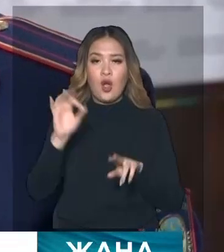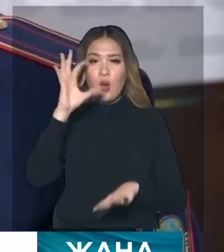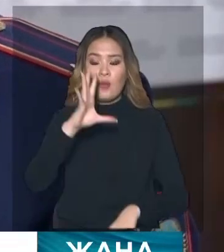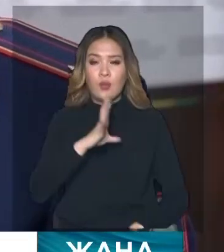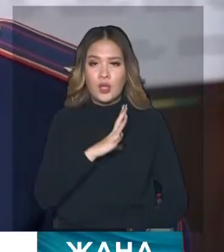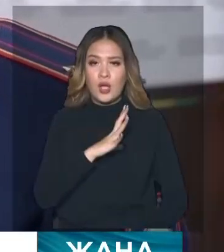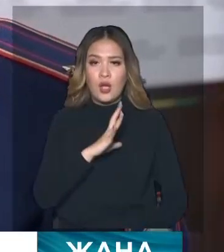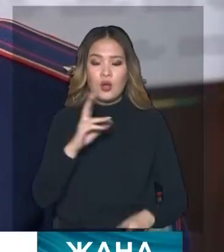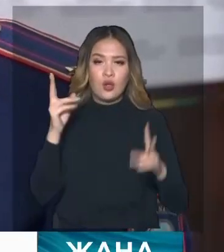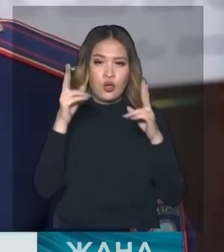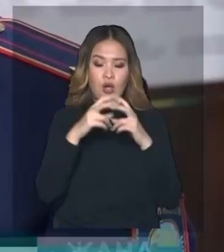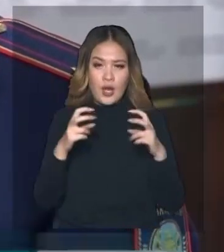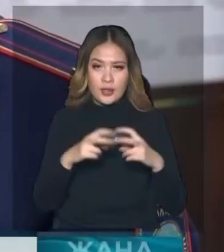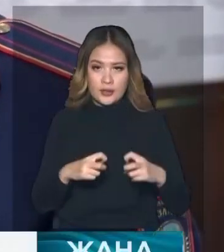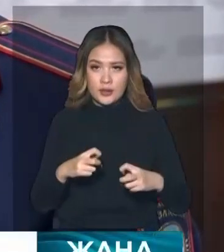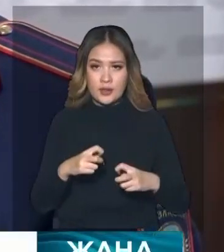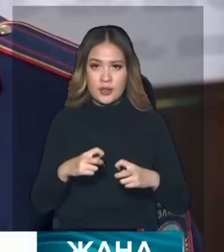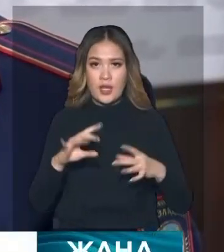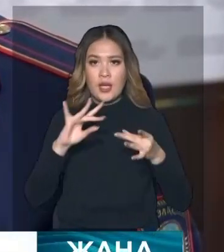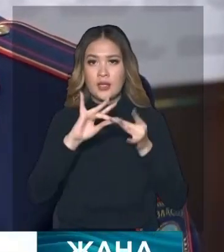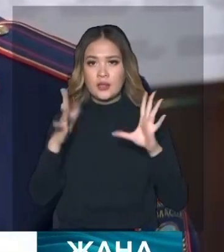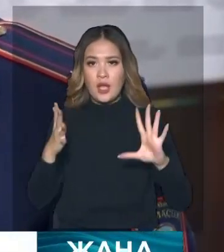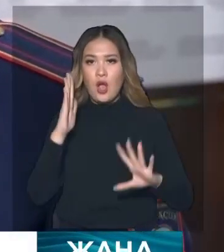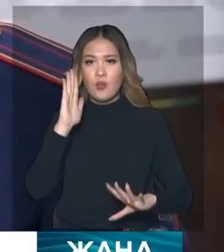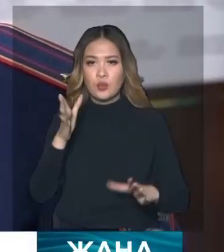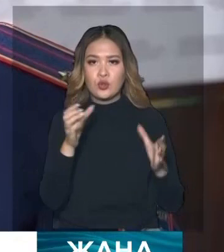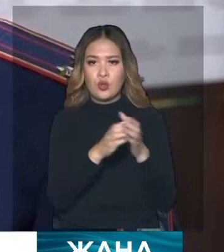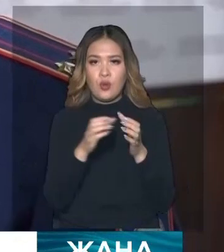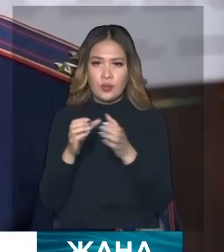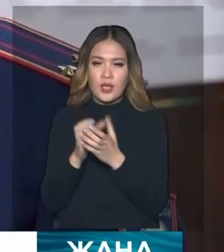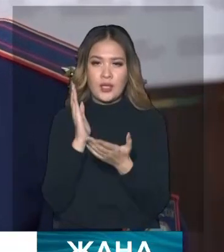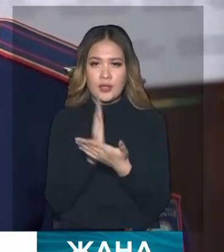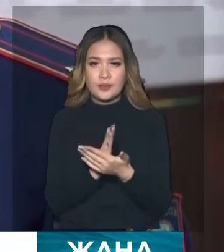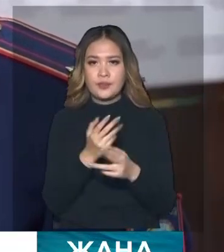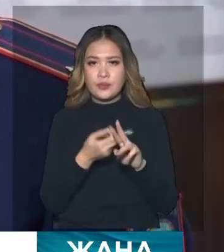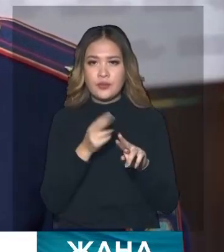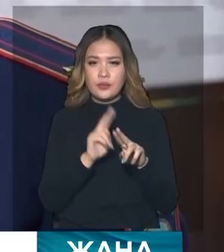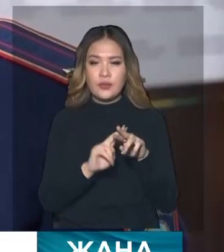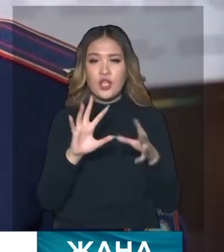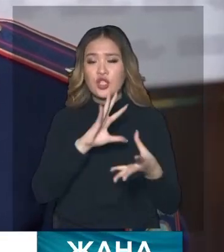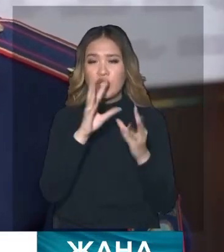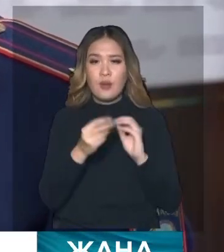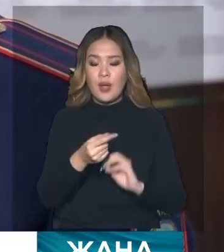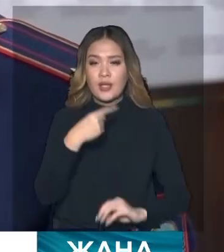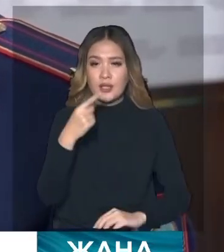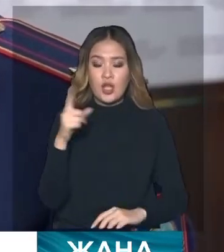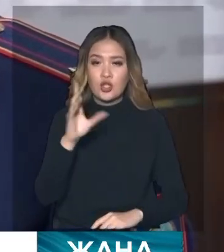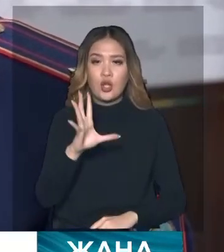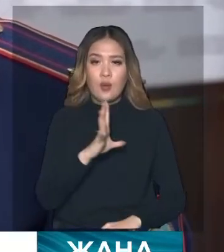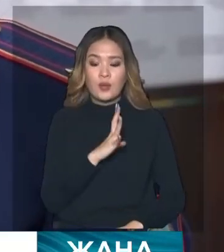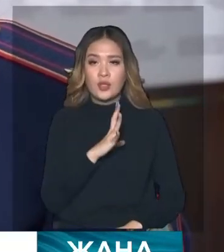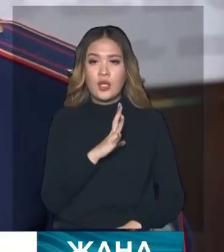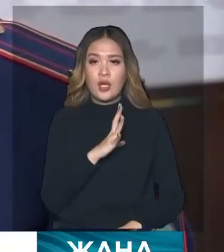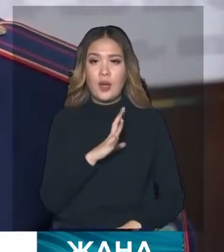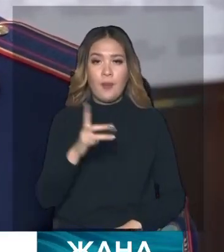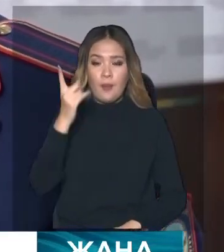бөлүнүштөр курайтын бекитүү топтору болуп табылады. Негизи жалпы айтканда барлык